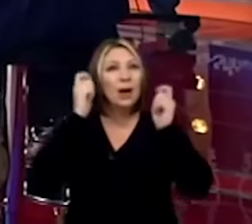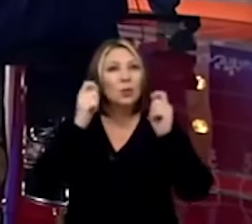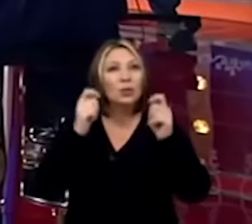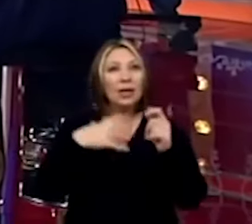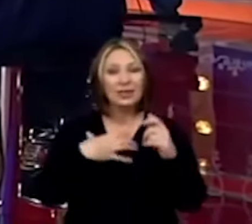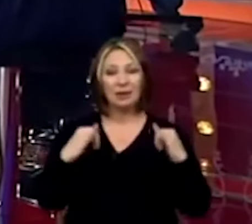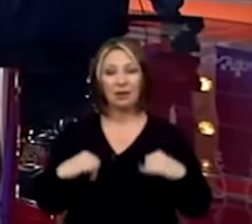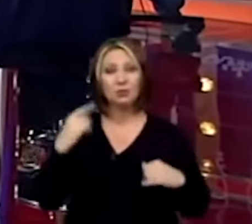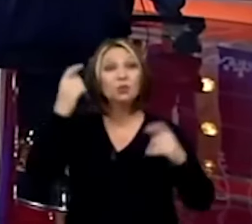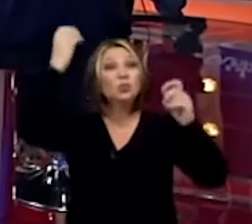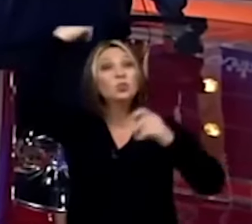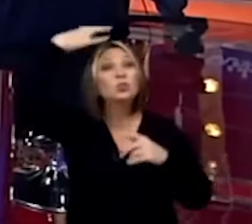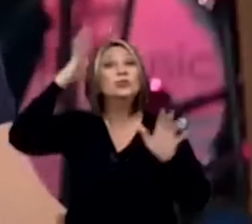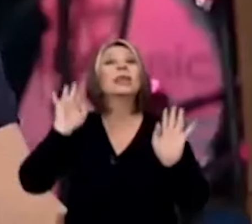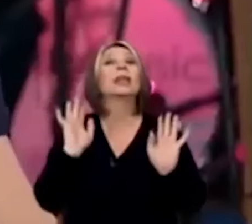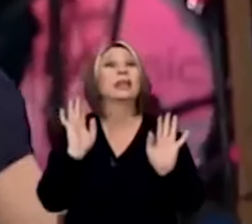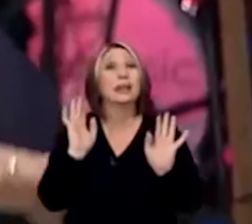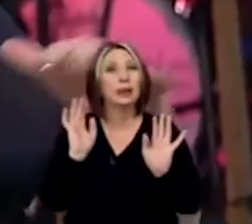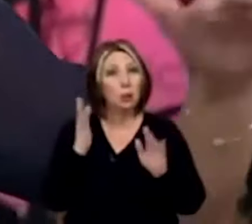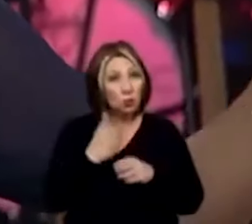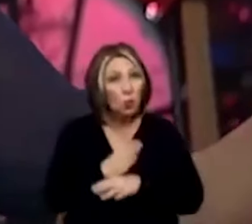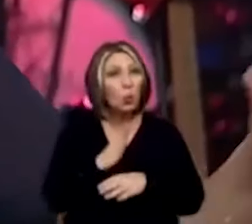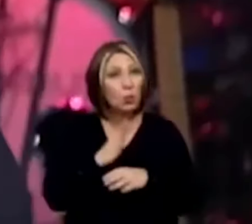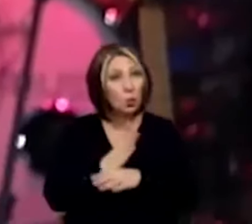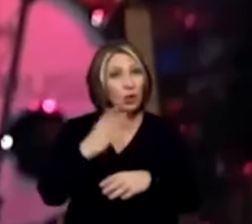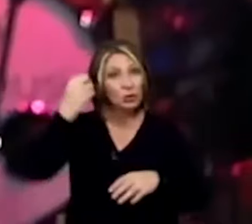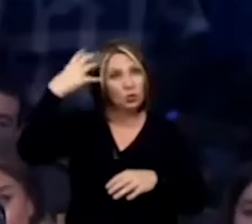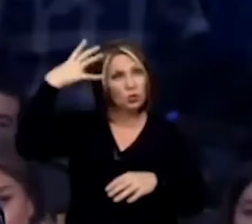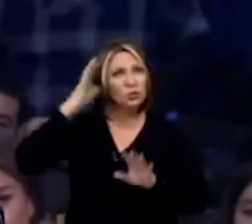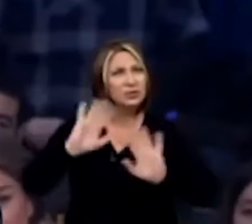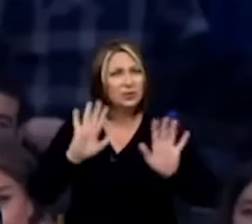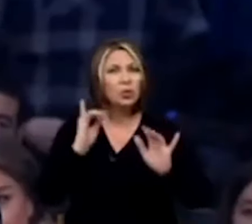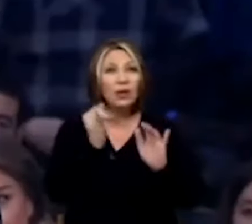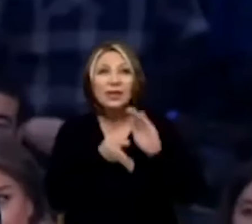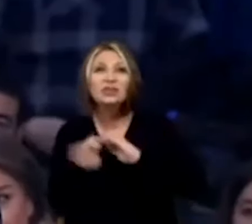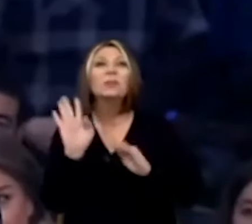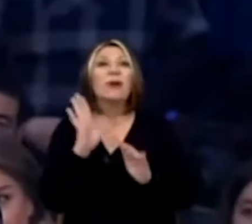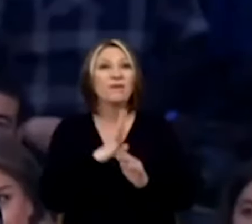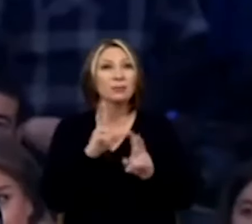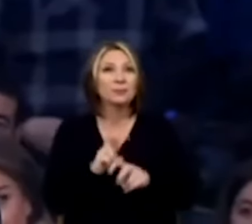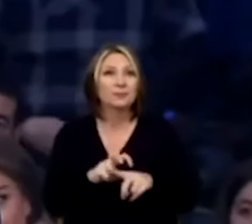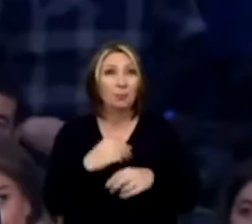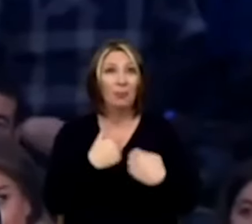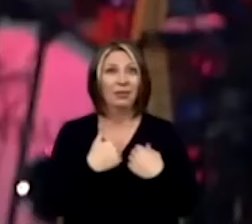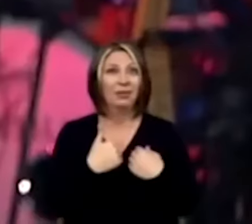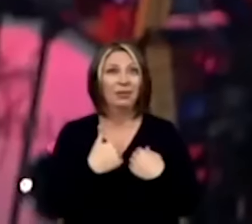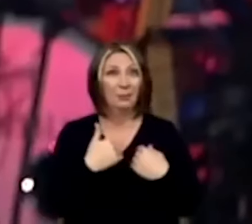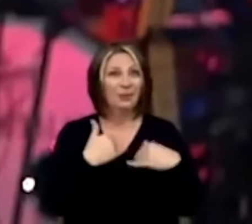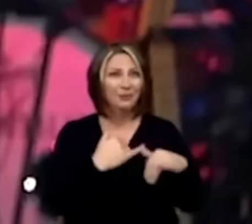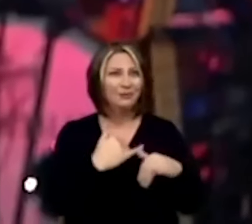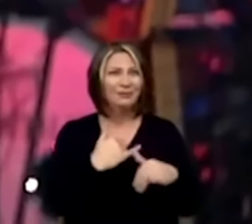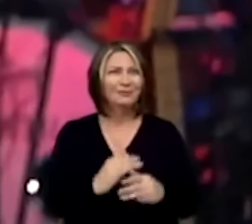emniyette hissedersiniz, duşta değil. Ya çok doğru, evet. Oh böyle huzur. Banyoda kendinizi, mesela tuvaletten çıkmayanlar var. Evet, ben. Ben